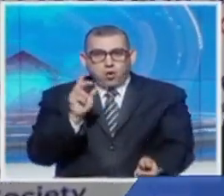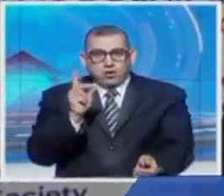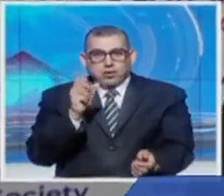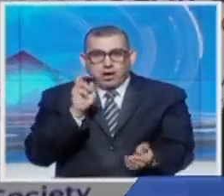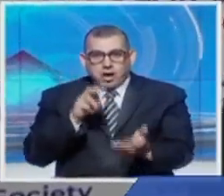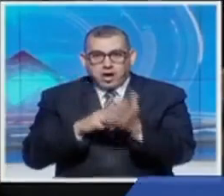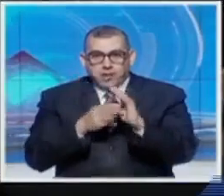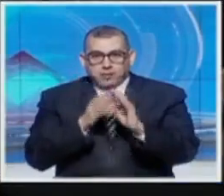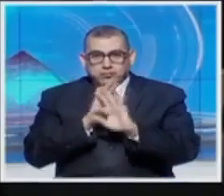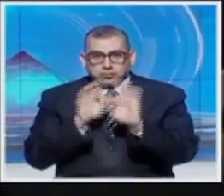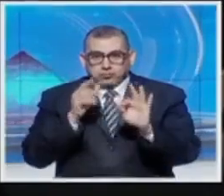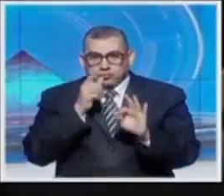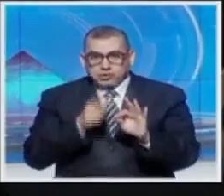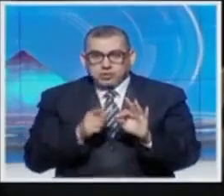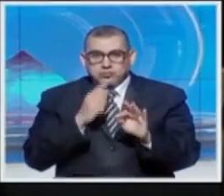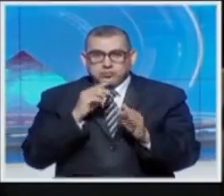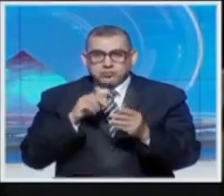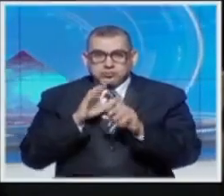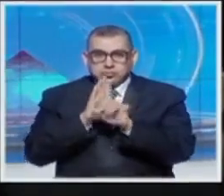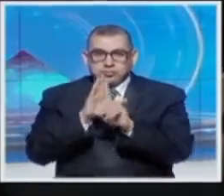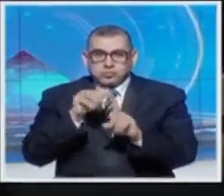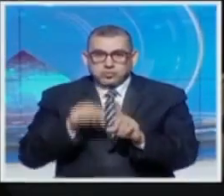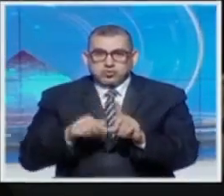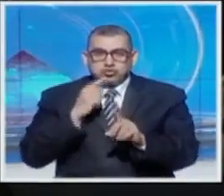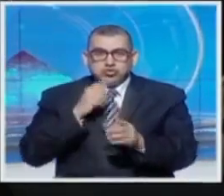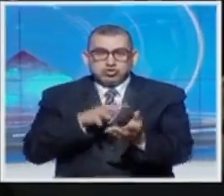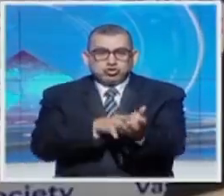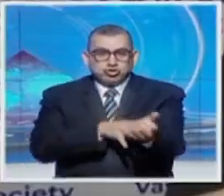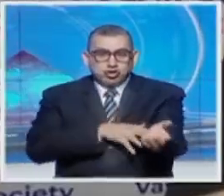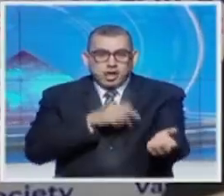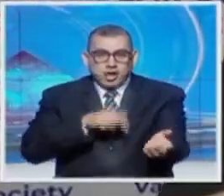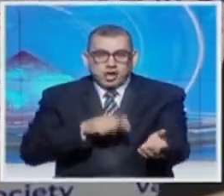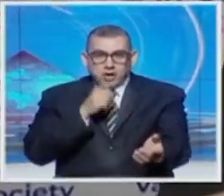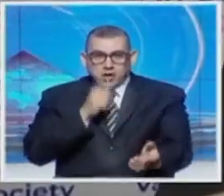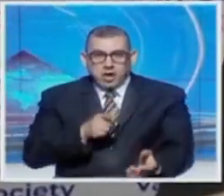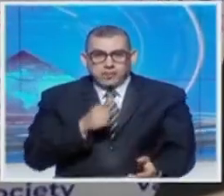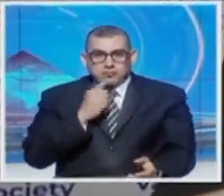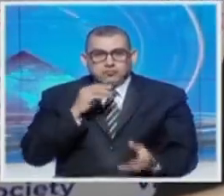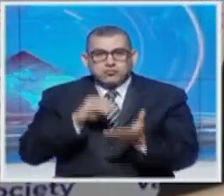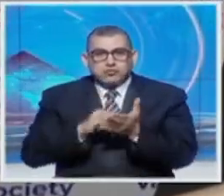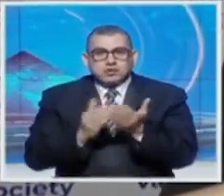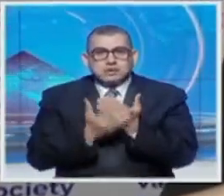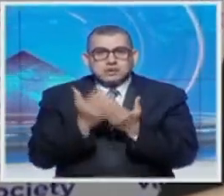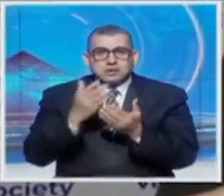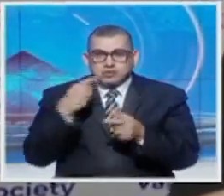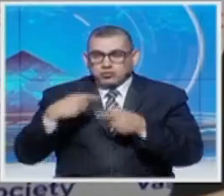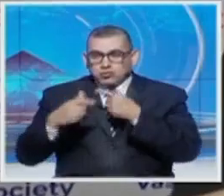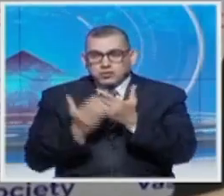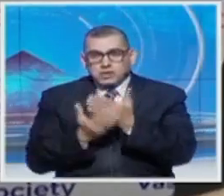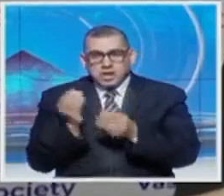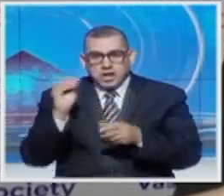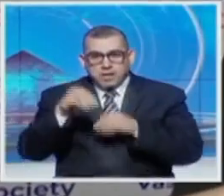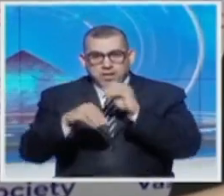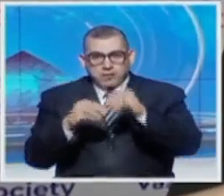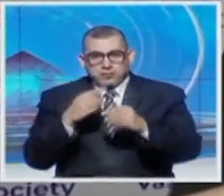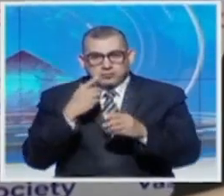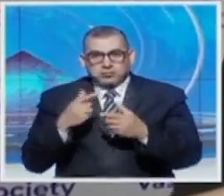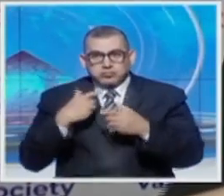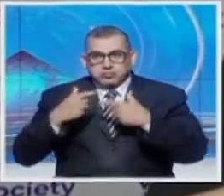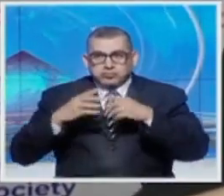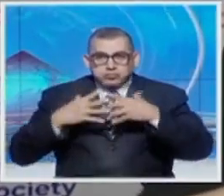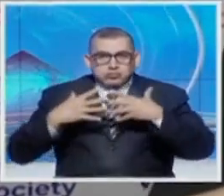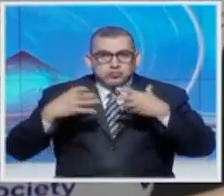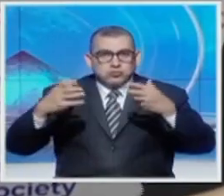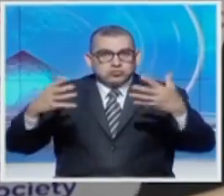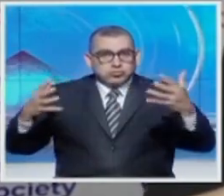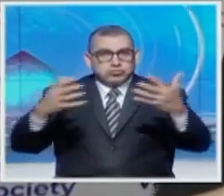بتاعته اللي موجودة كلها، خاصة في الدعامات الشرايين والحاجات النادرة اللي بدأت التكنولوجيا الجديدة تتناقلها، وبدأ